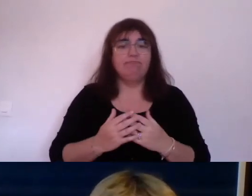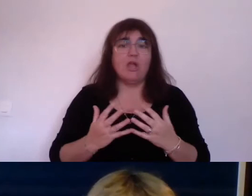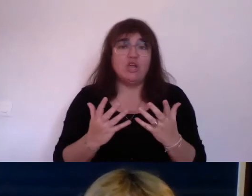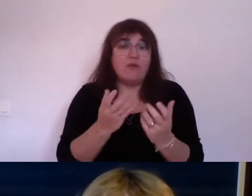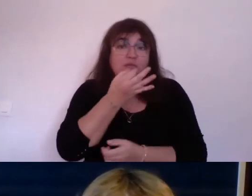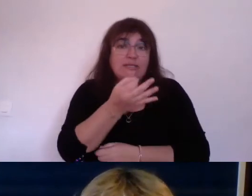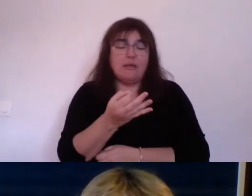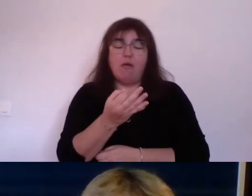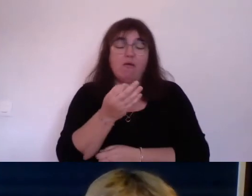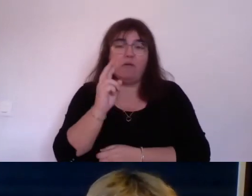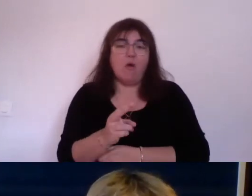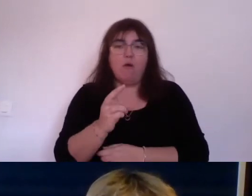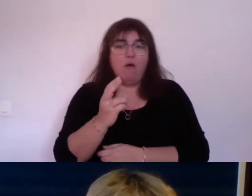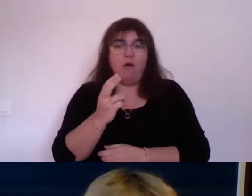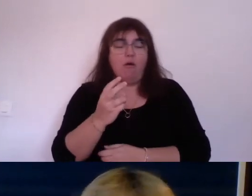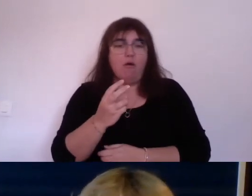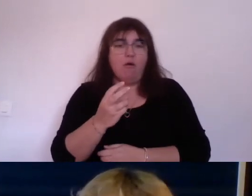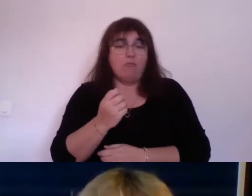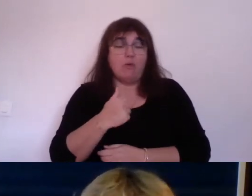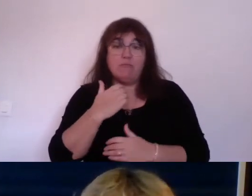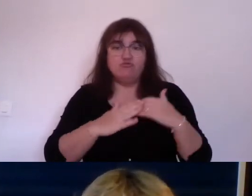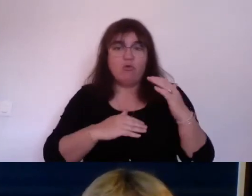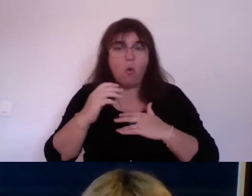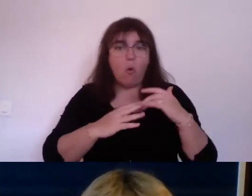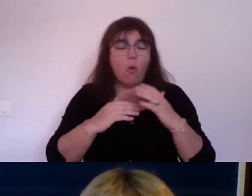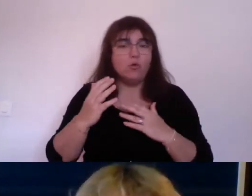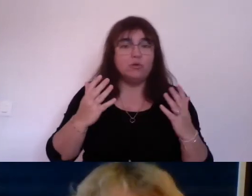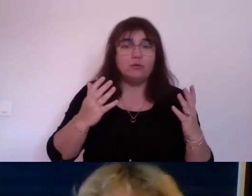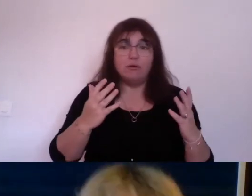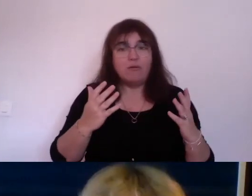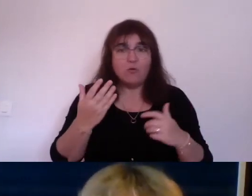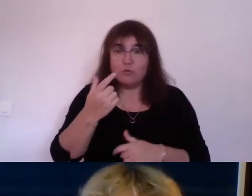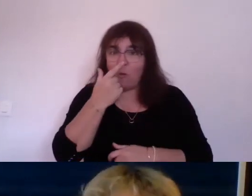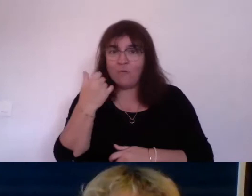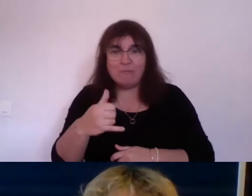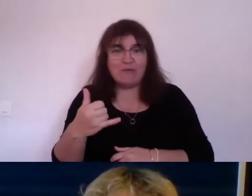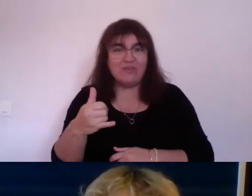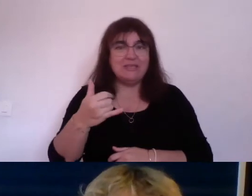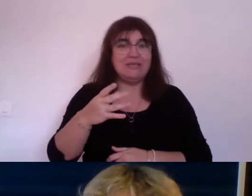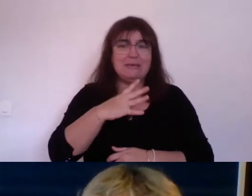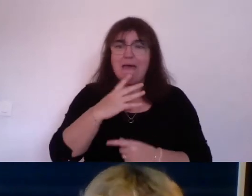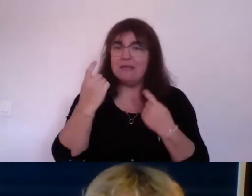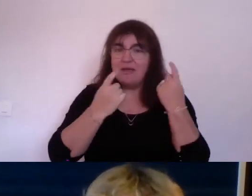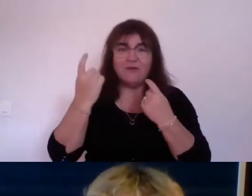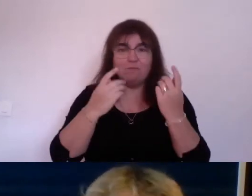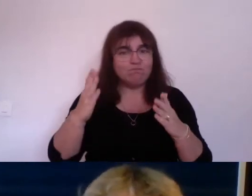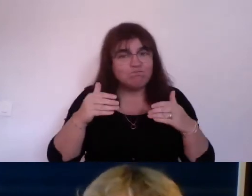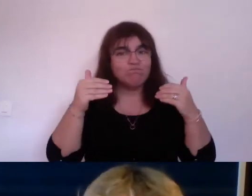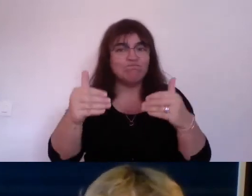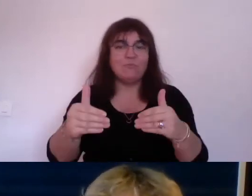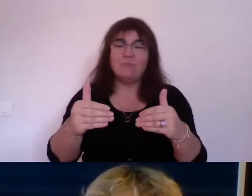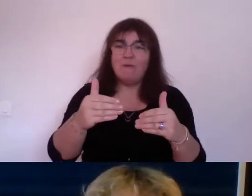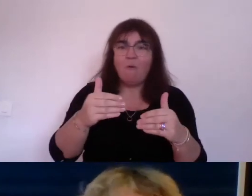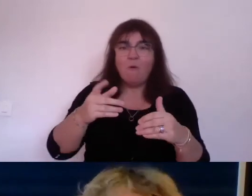c'est merveilleux de voir que nous n'allons pas laisser tomber l'affaire. Tous, on voit bien que